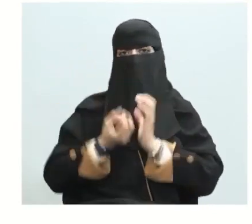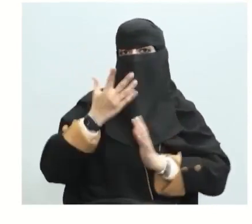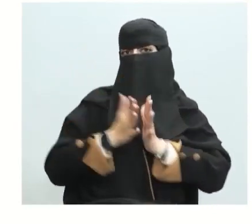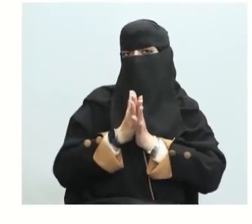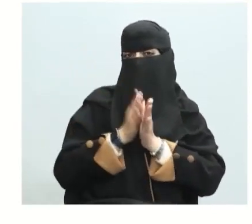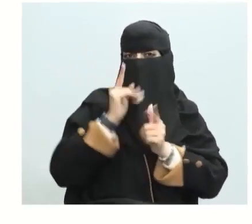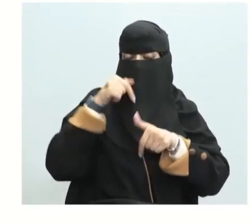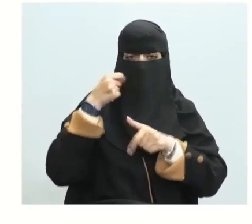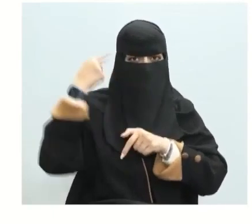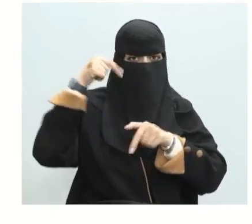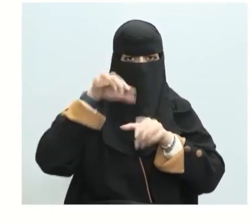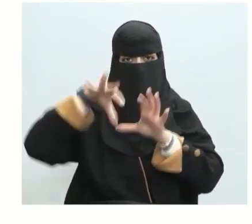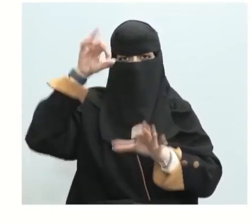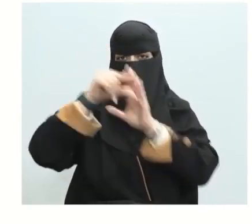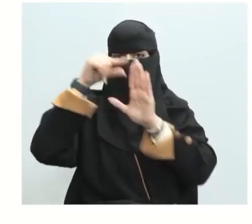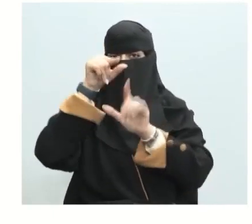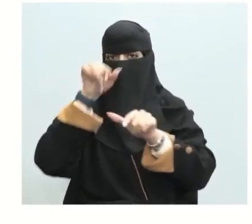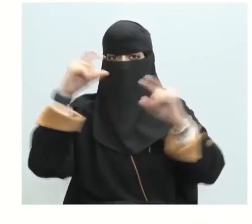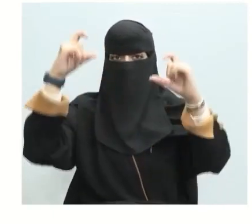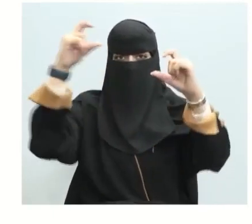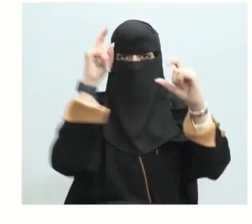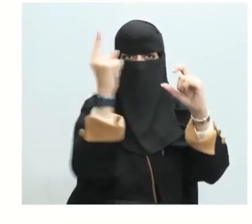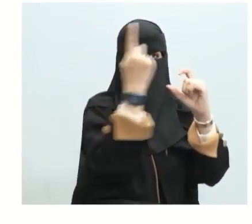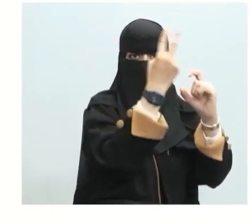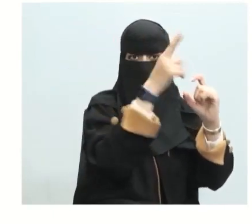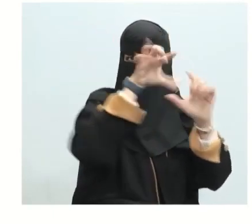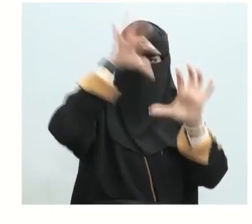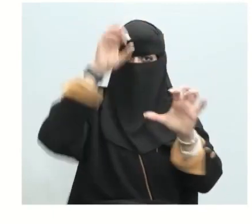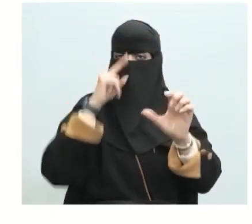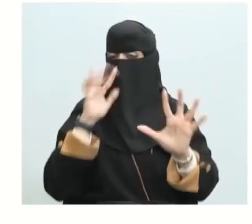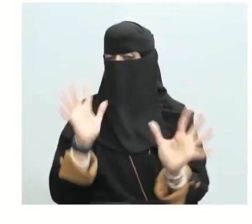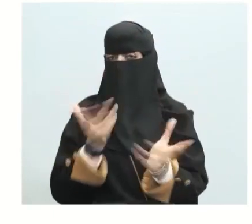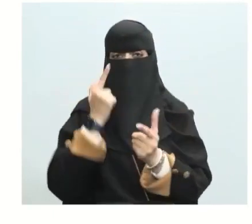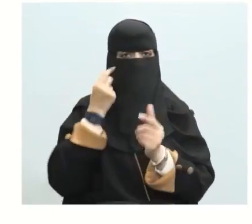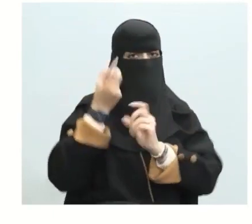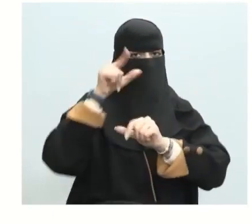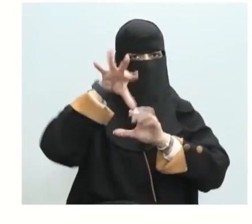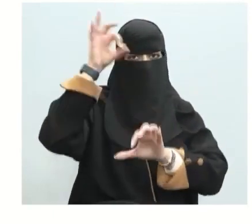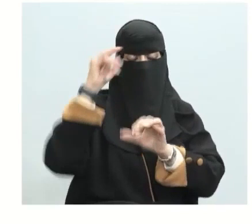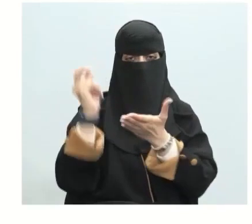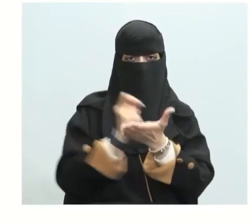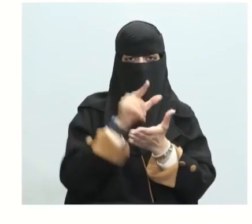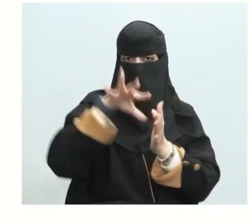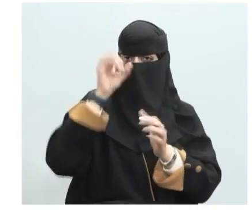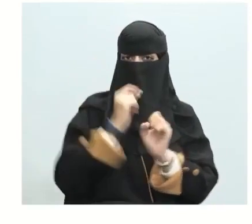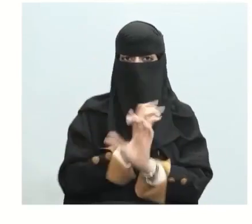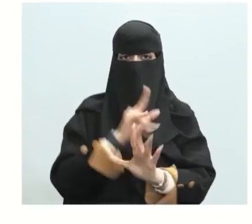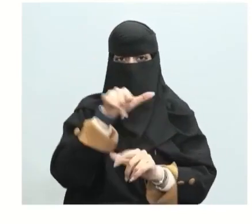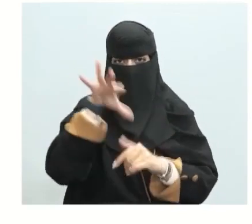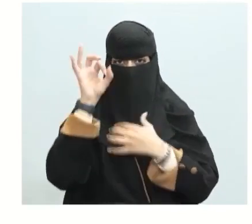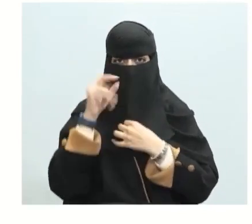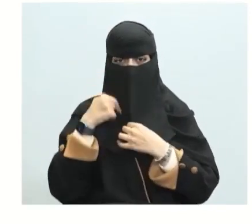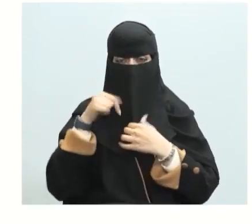للتفكير اختر موضوعا من هذه الموضوعات او اي فكره اخرى تناسبك انت وتريد ان تختار فكره نحن